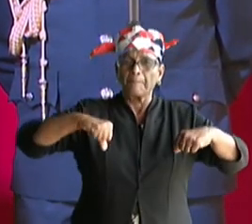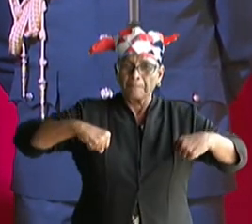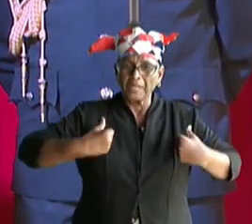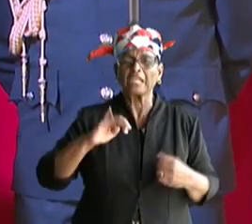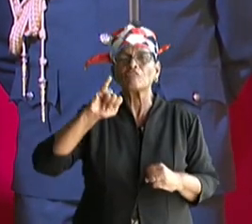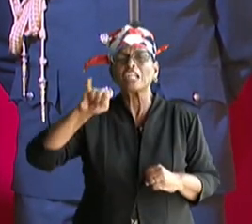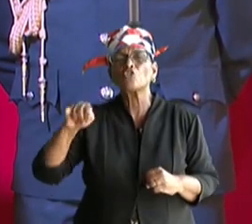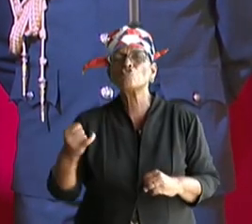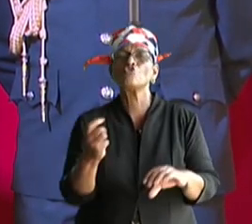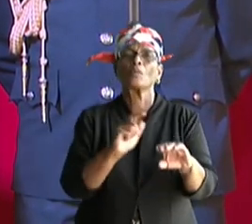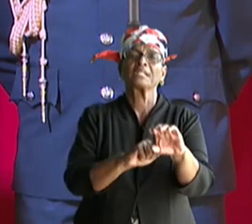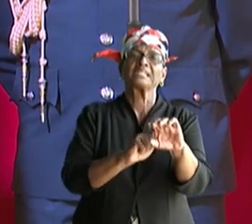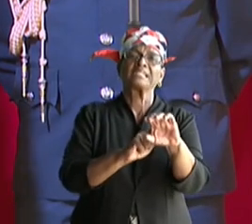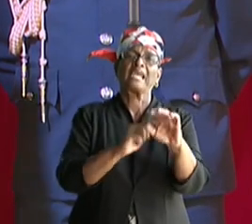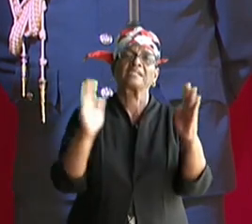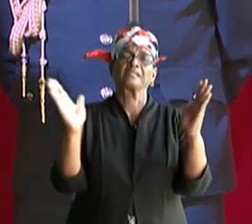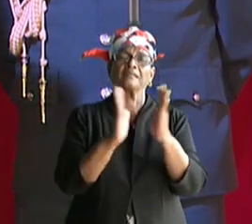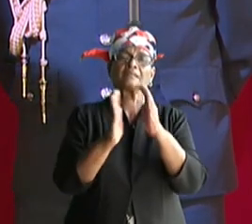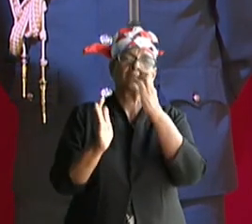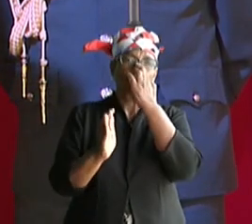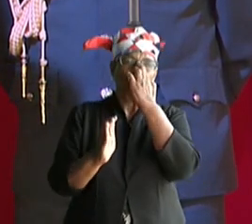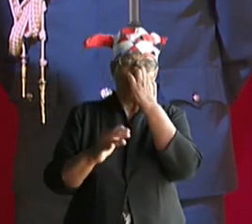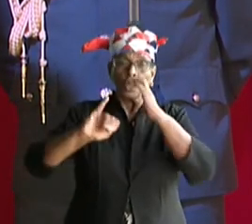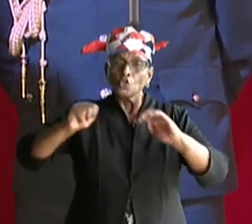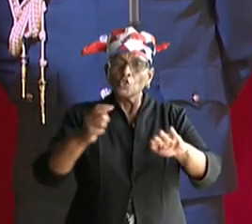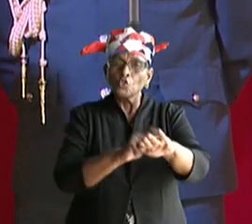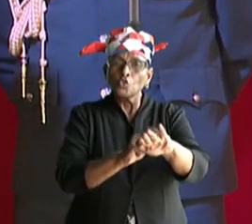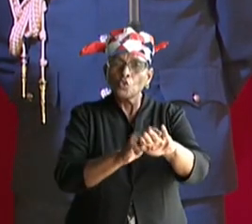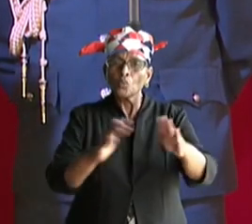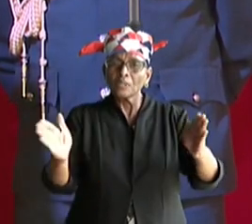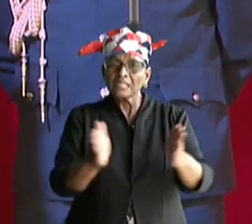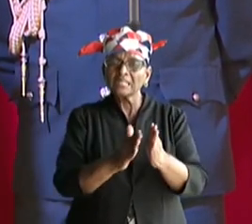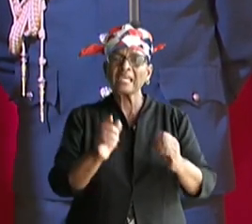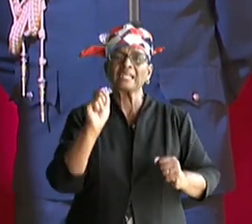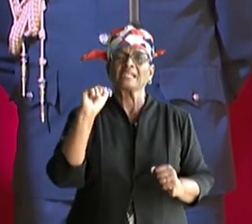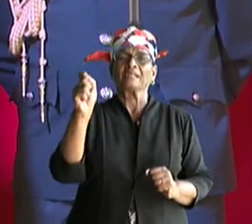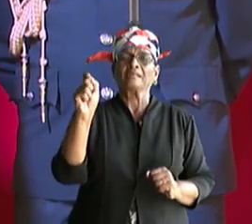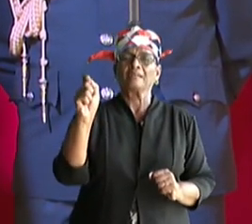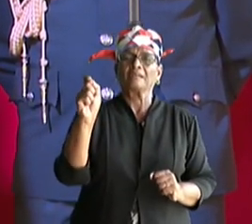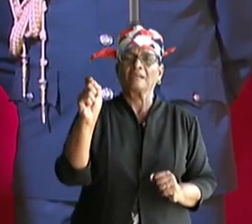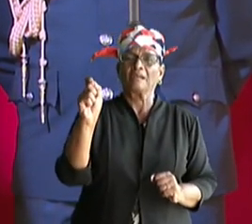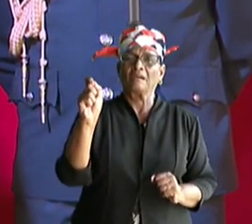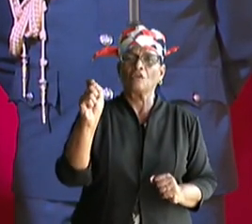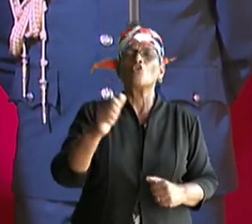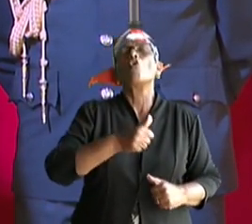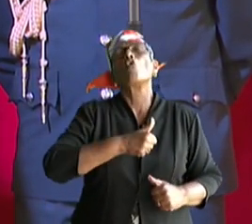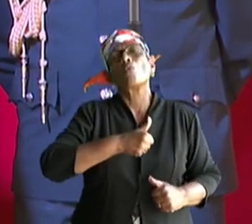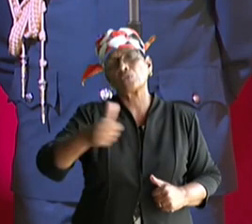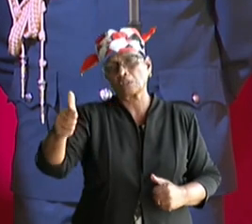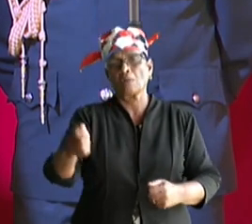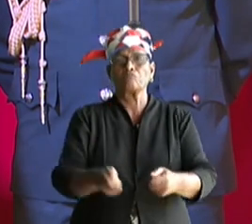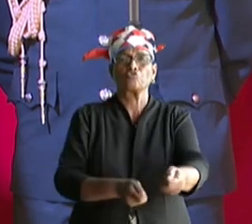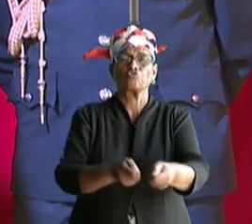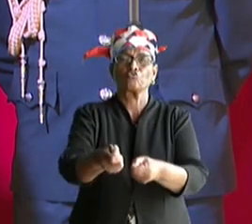nieuw tijdperk. Een tijdperk dat gekenmerkt zal worden door goed bestuur,